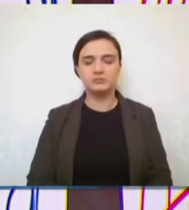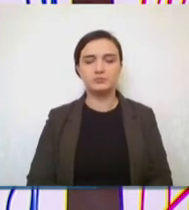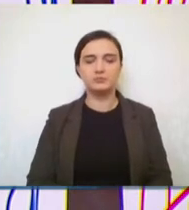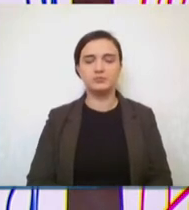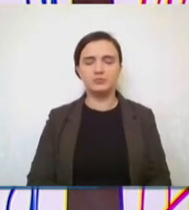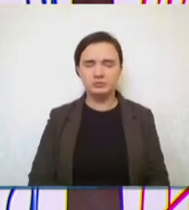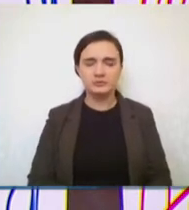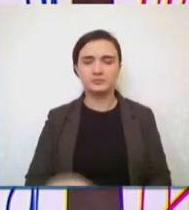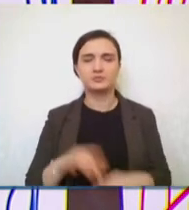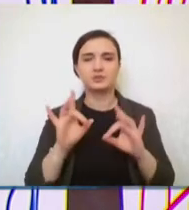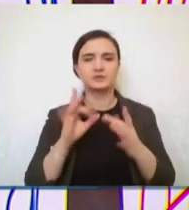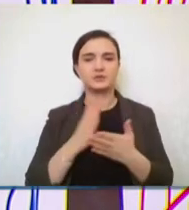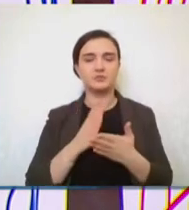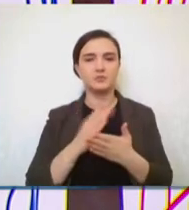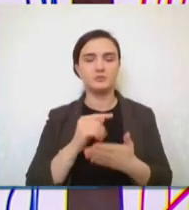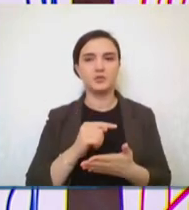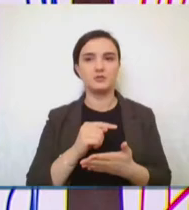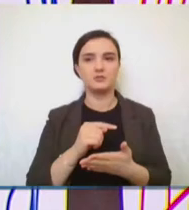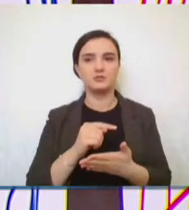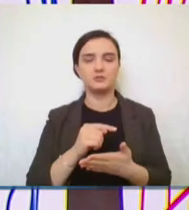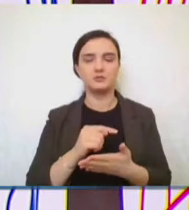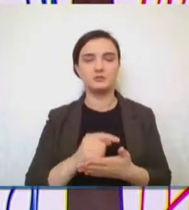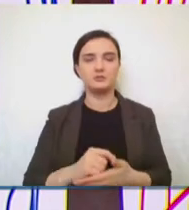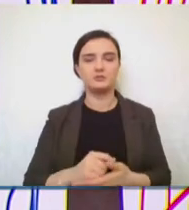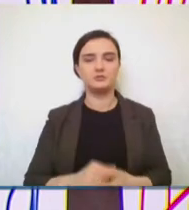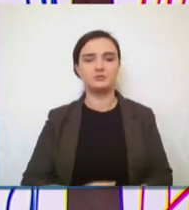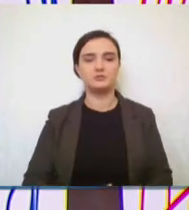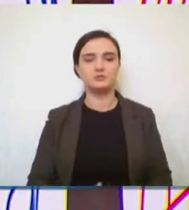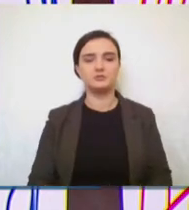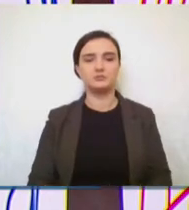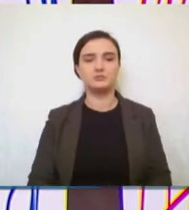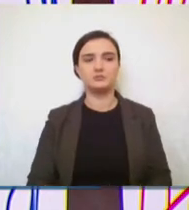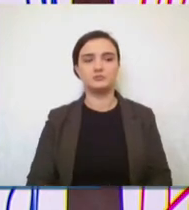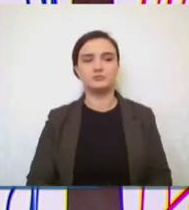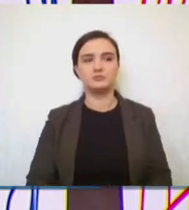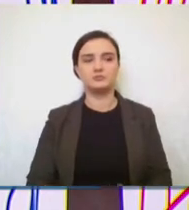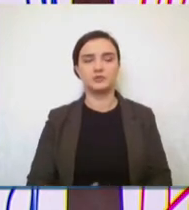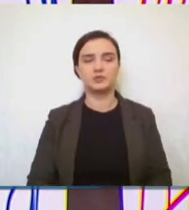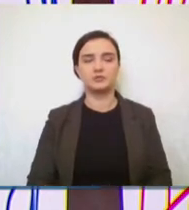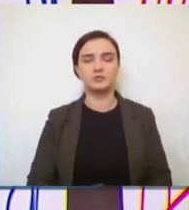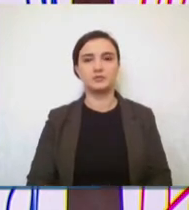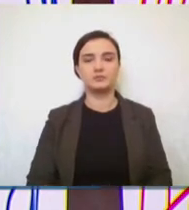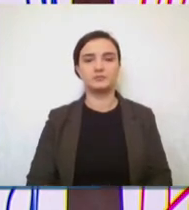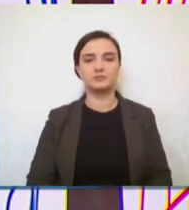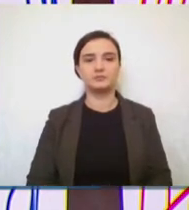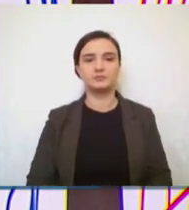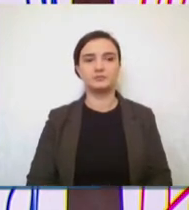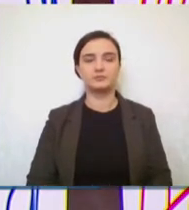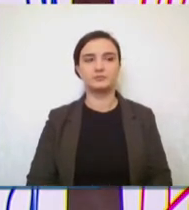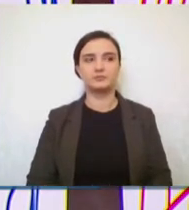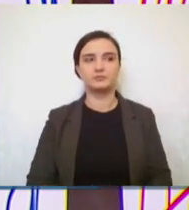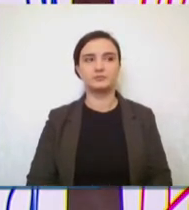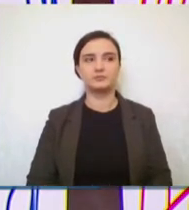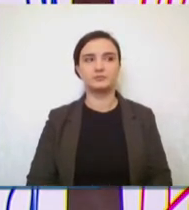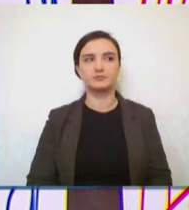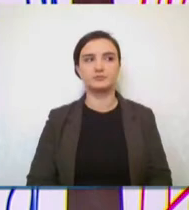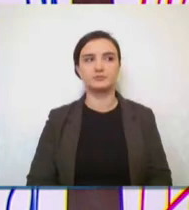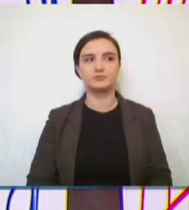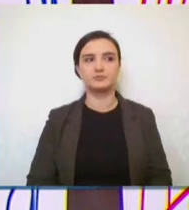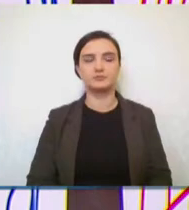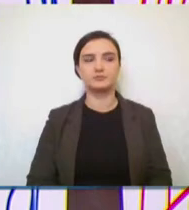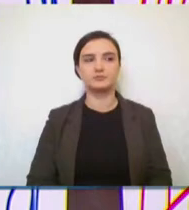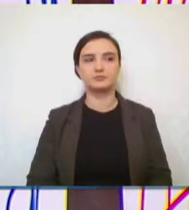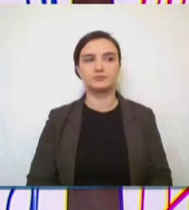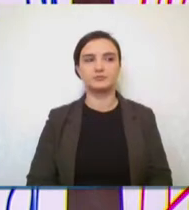ეს გულზედაც გადადის რა, ისეთი ტკივილები მაქვს. ხო და არ ვიცი ახლა ეს გულს რამე